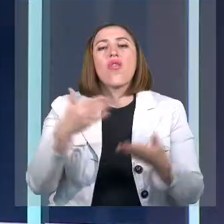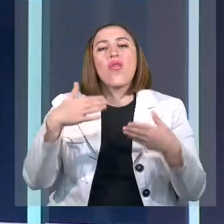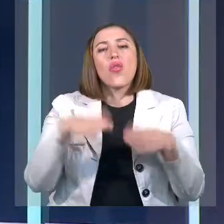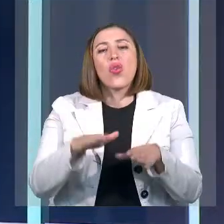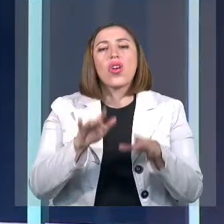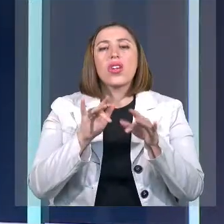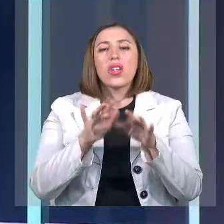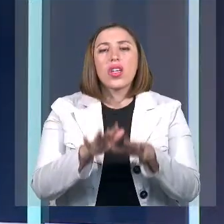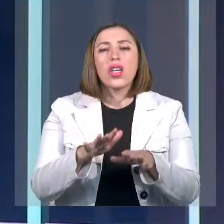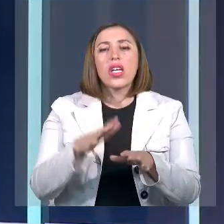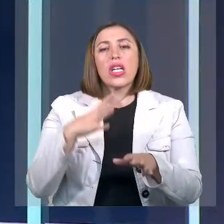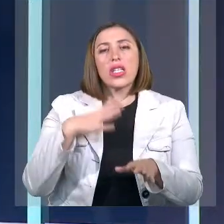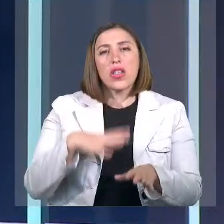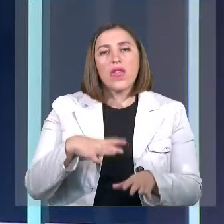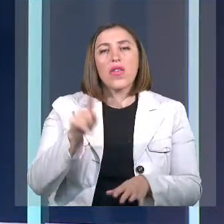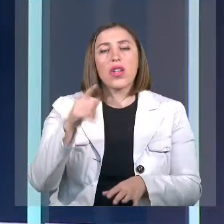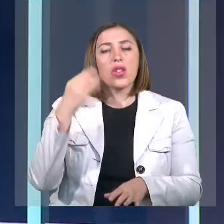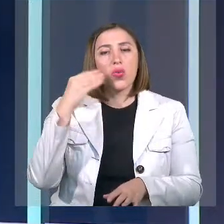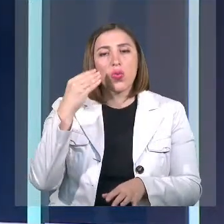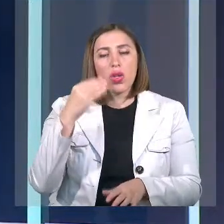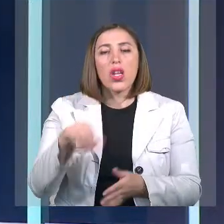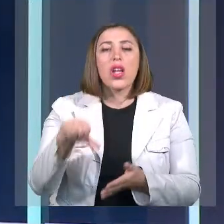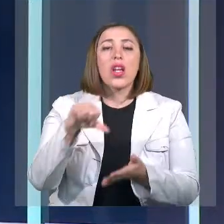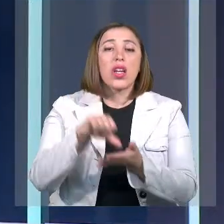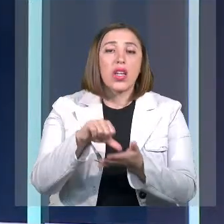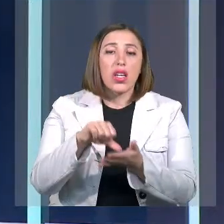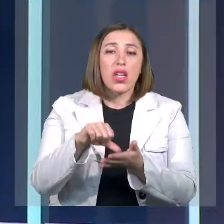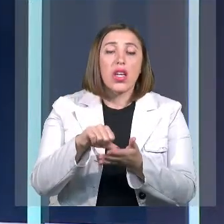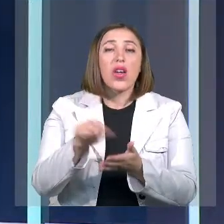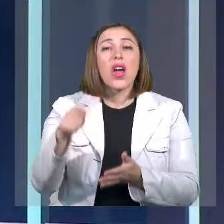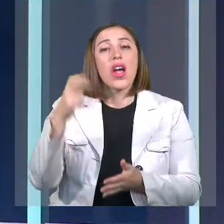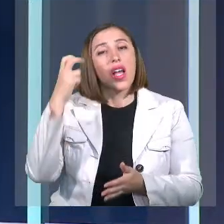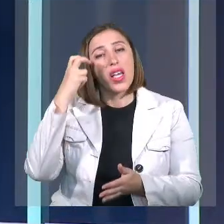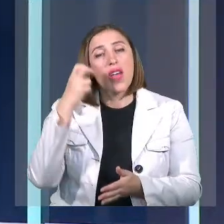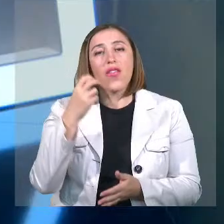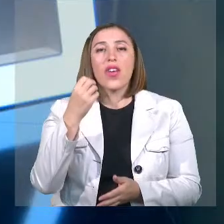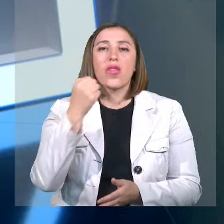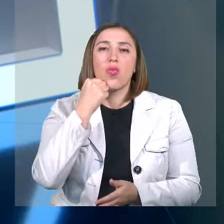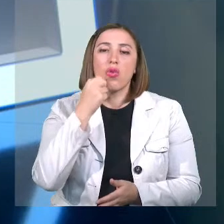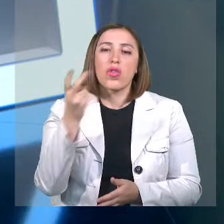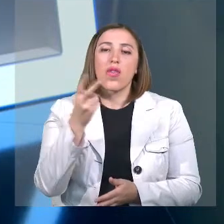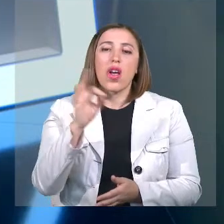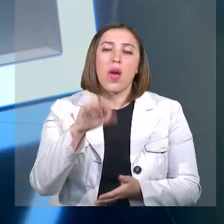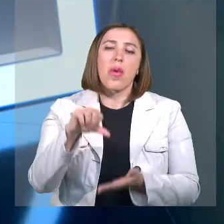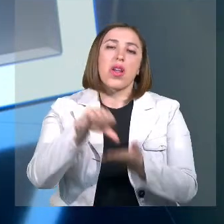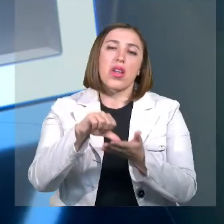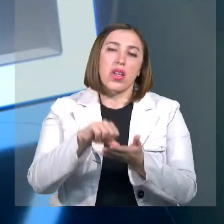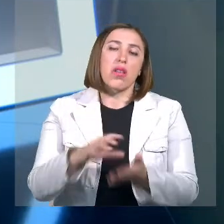իր երկիրն էր ստիպված միջնորդի դերը ստանձնել Կիևի և Մոսկվայի միջև։